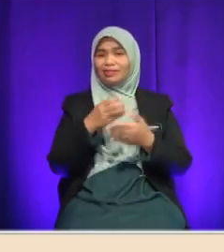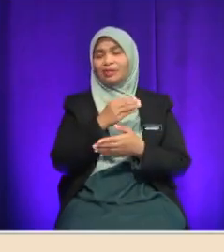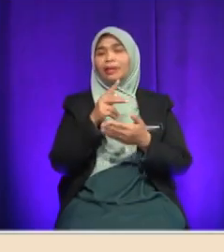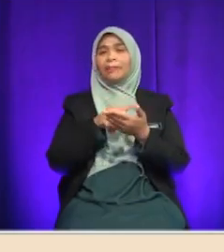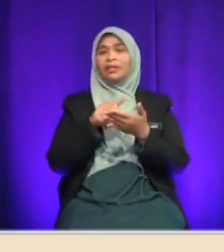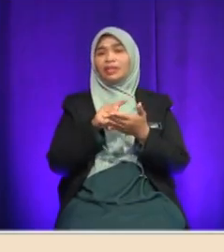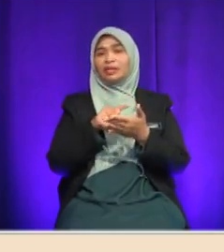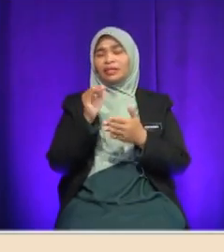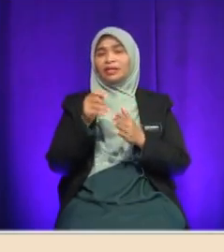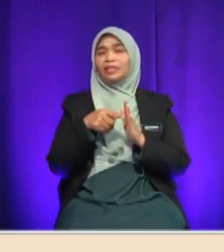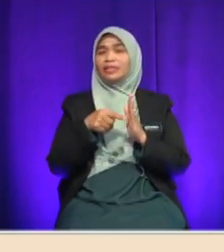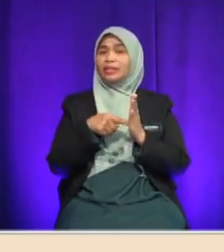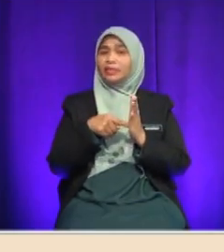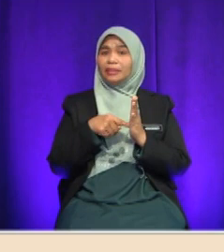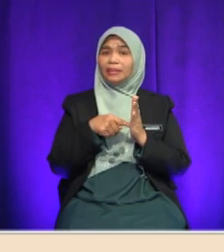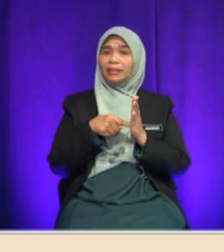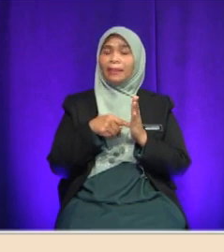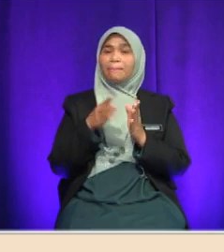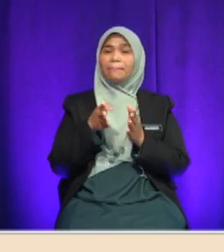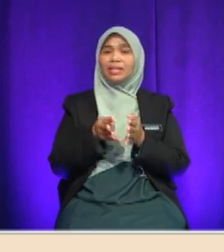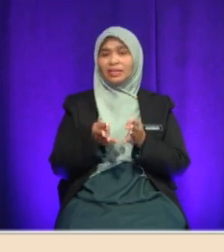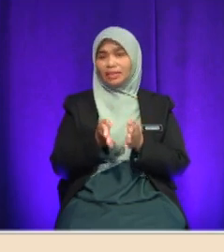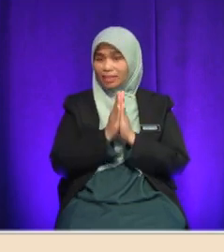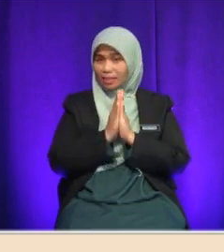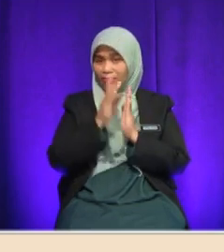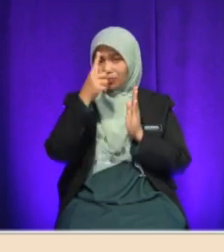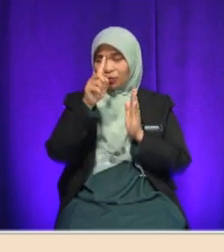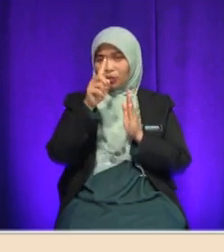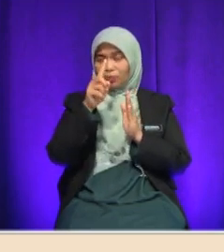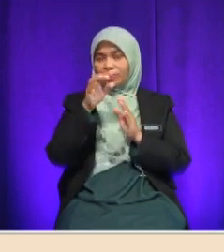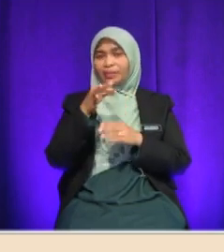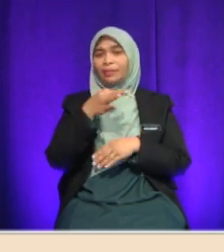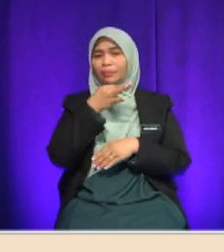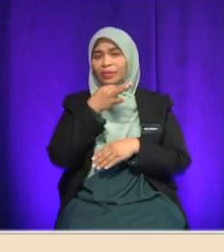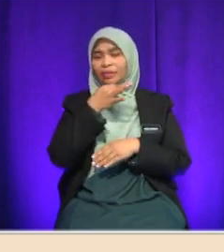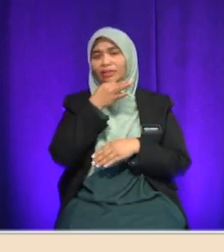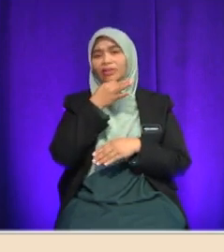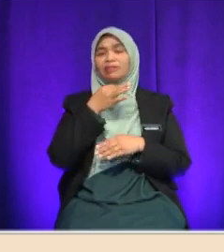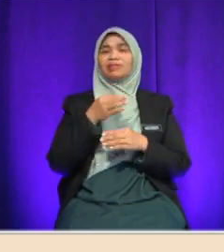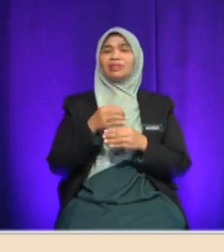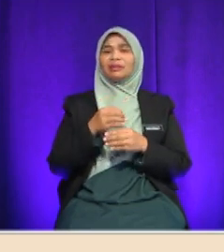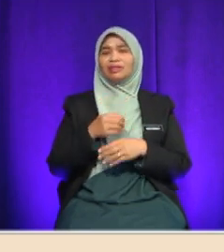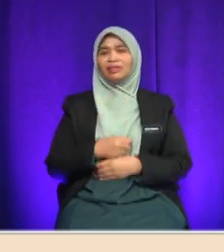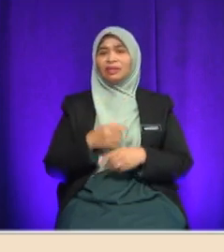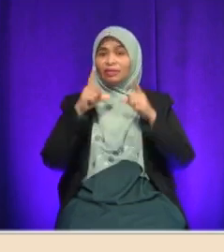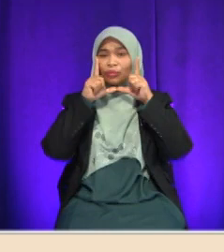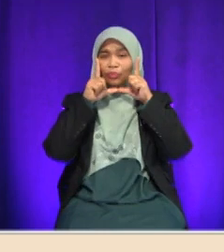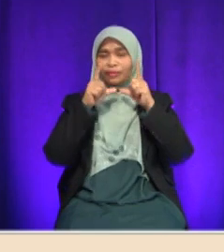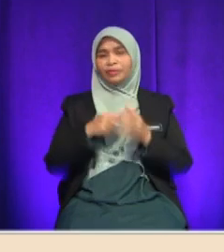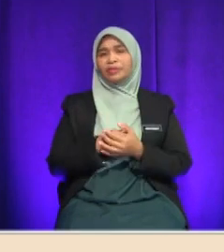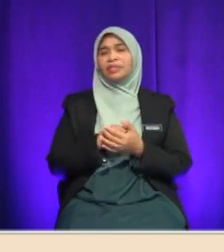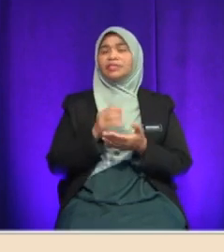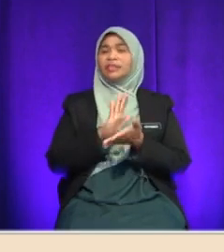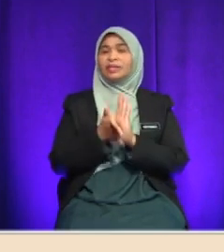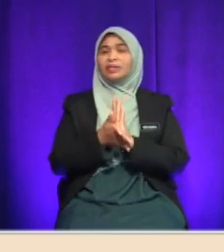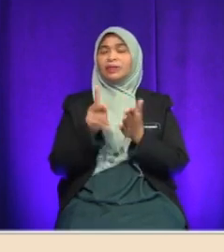bagi kerongsang tudung. Okey. So apabila harga RM20, kuantiti yang diminta